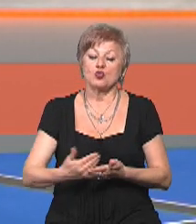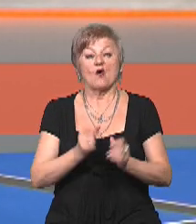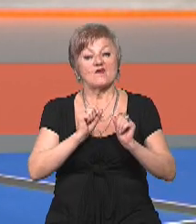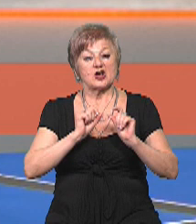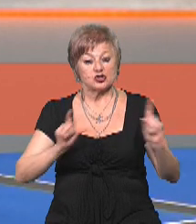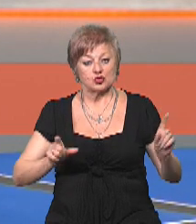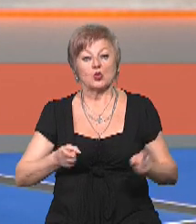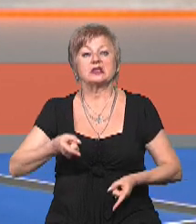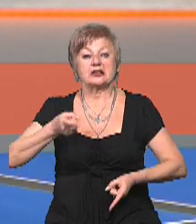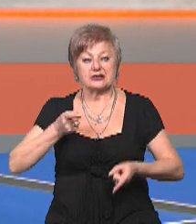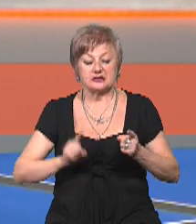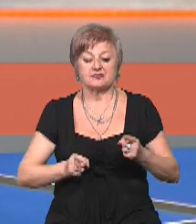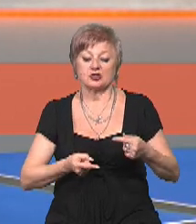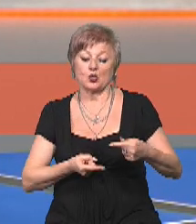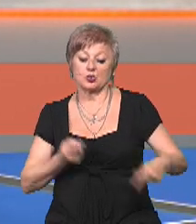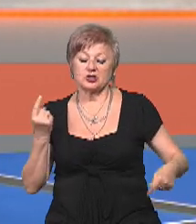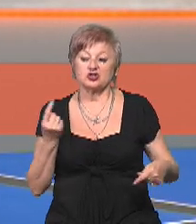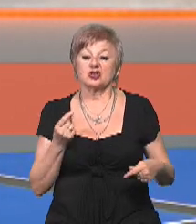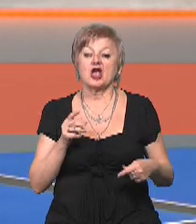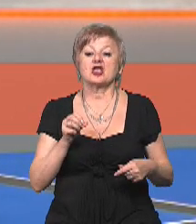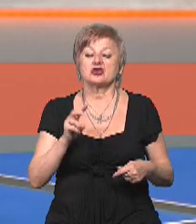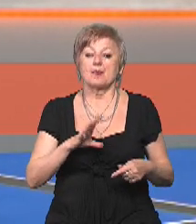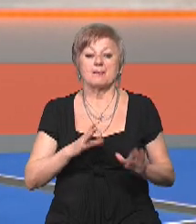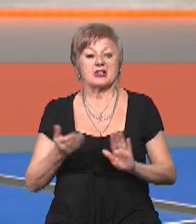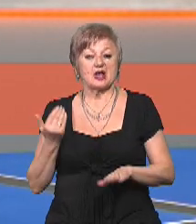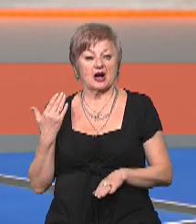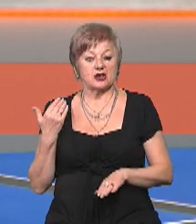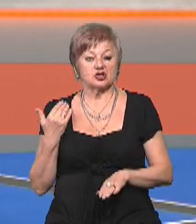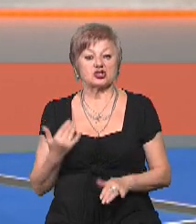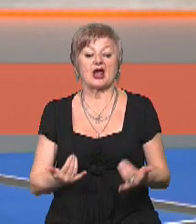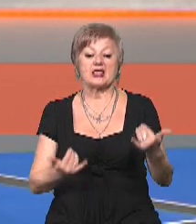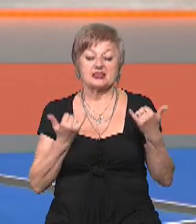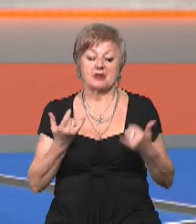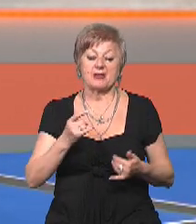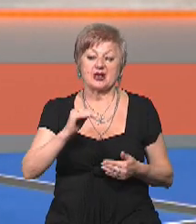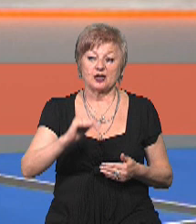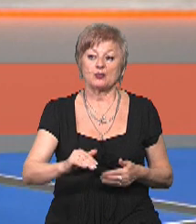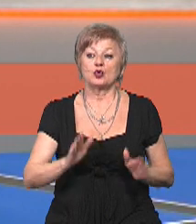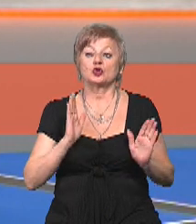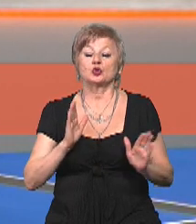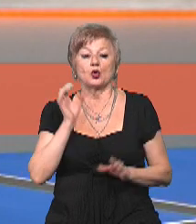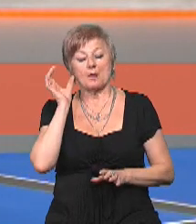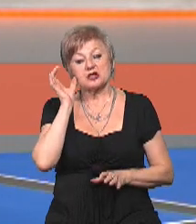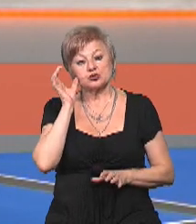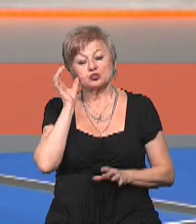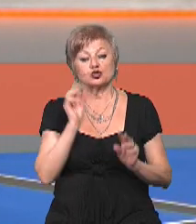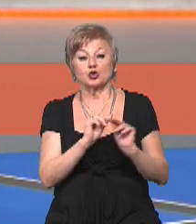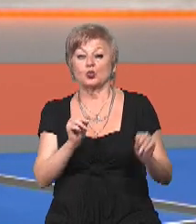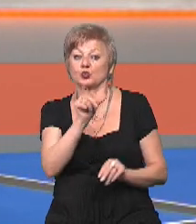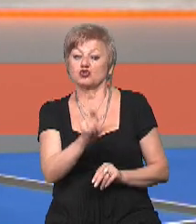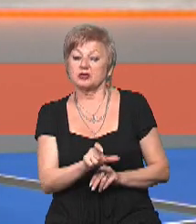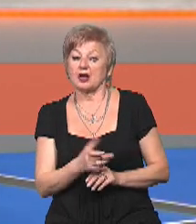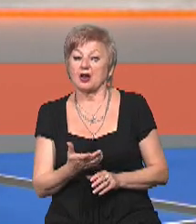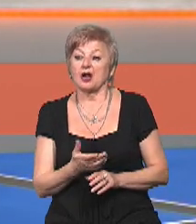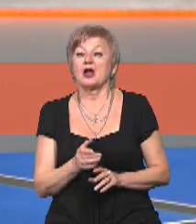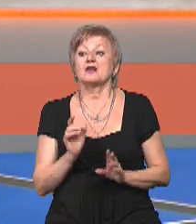дійсно зовсім відрізняється від того, що було раніше. Тепер дитина може не тільки послухати вчителя,